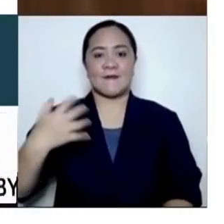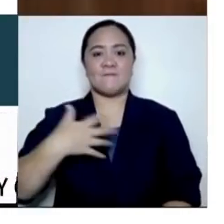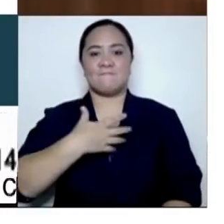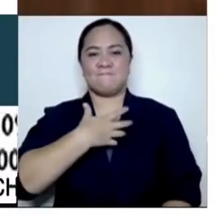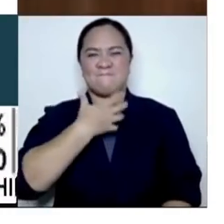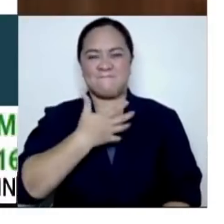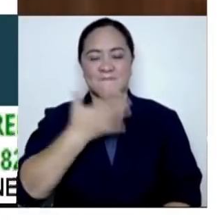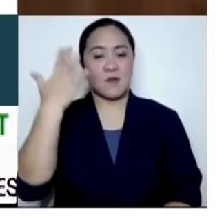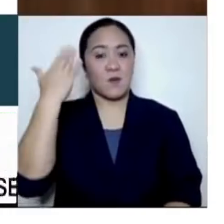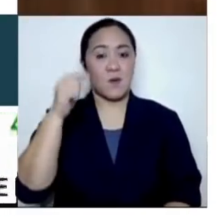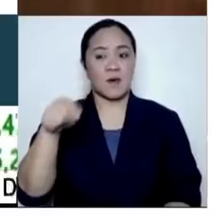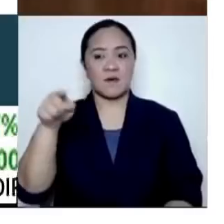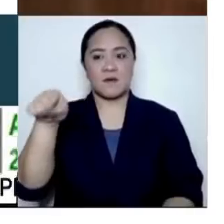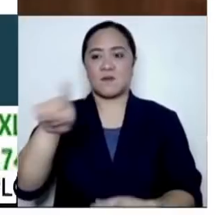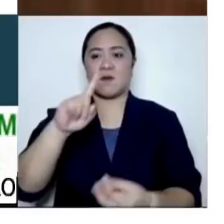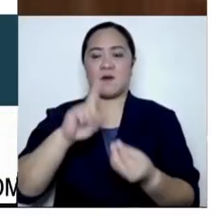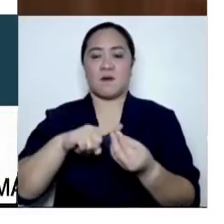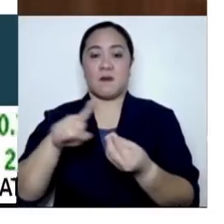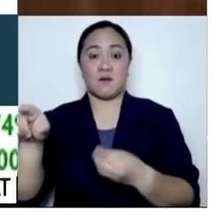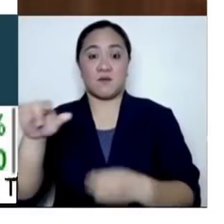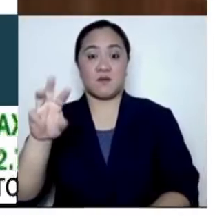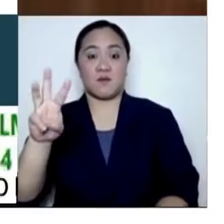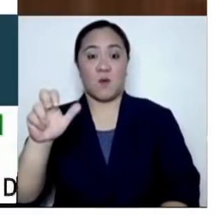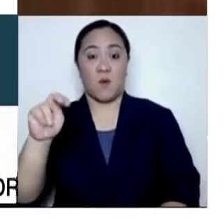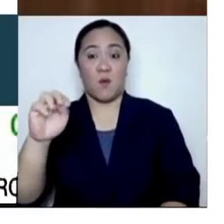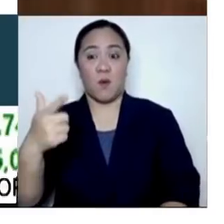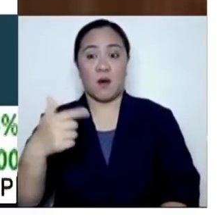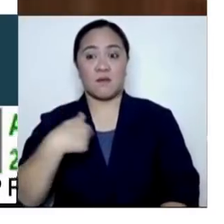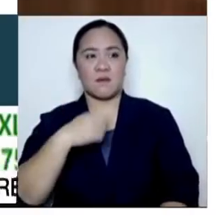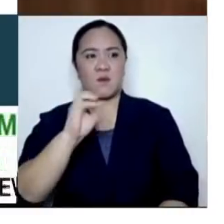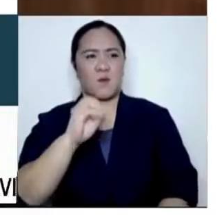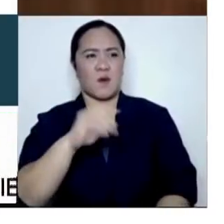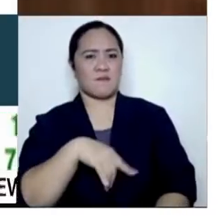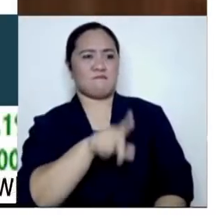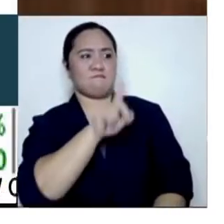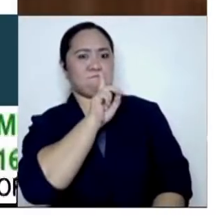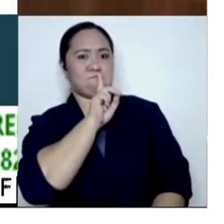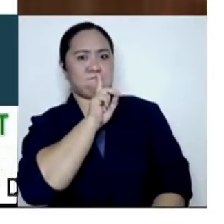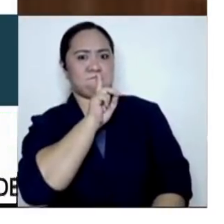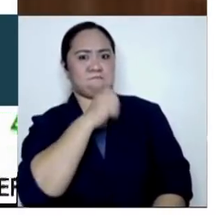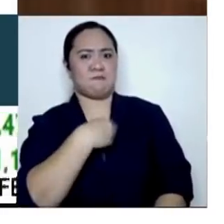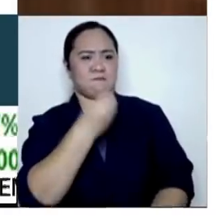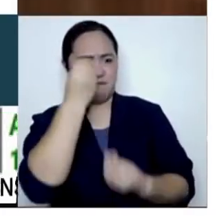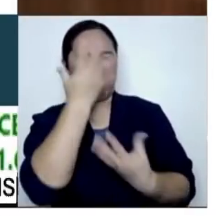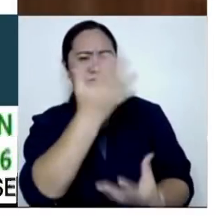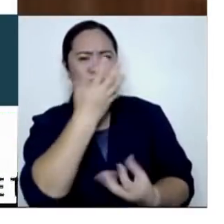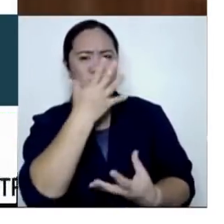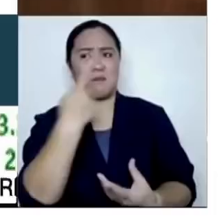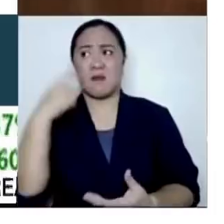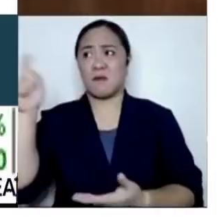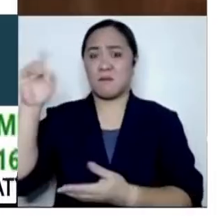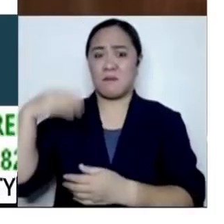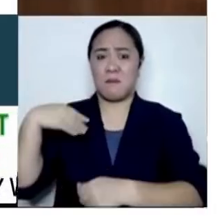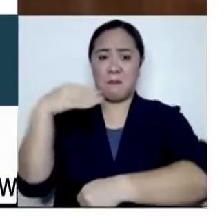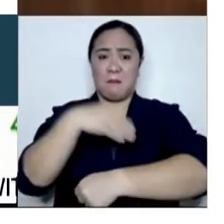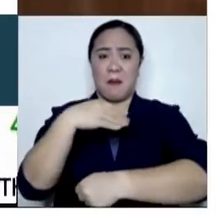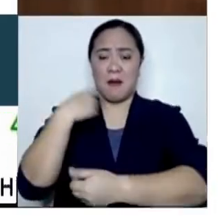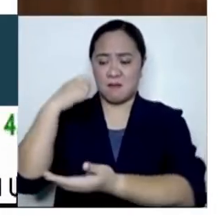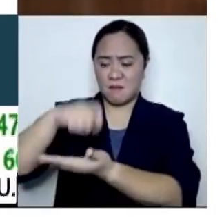Sabi niya, letter of credit. Tapos hindi niya pa sasabihin sa amin hanggang hindi nalaman na sumulot din sa kanya yung banko na wala siyang letter of